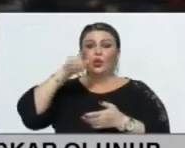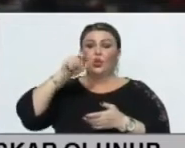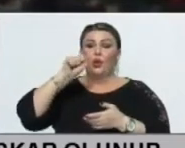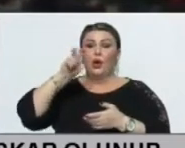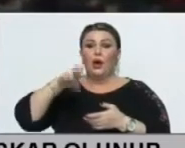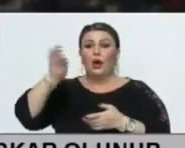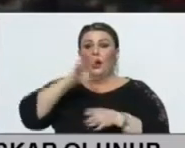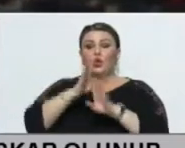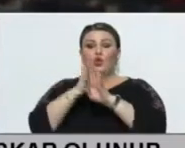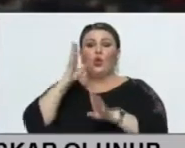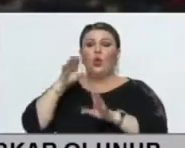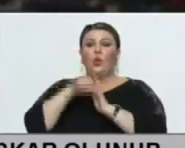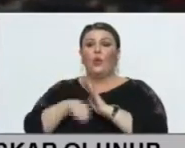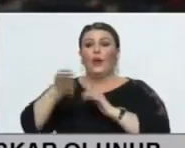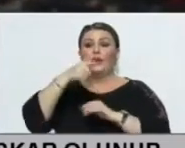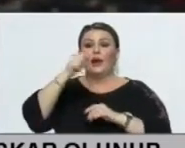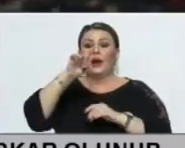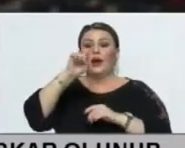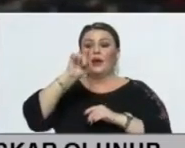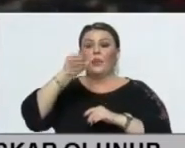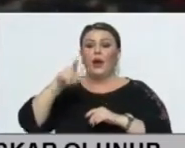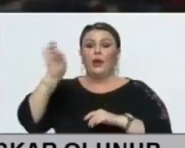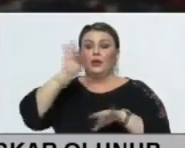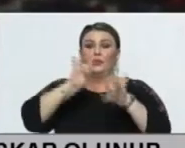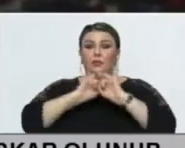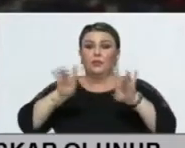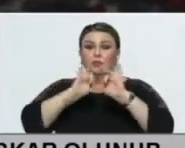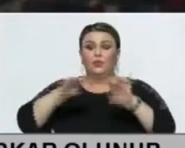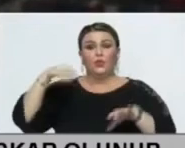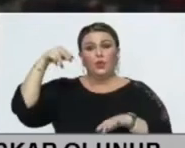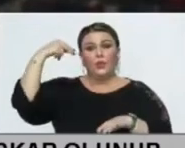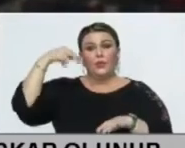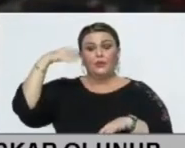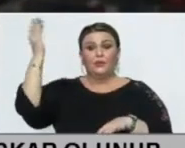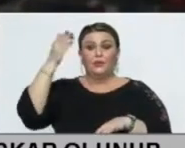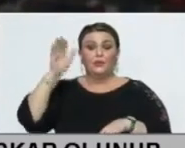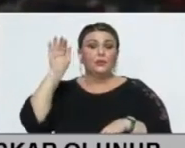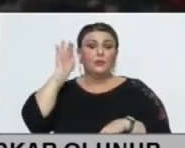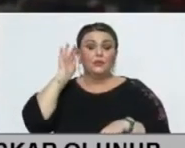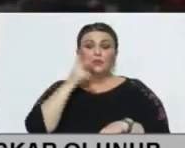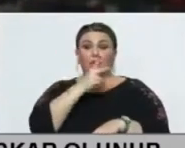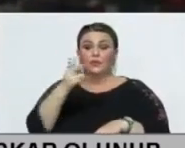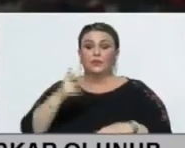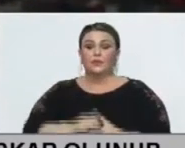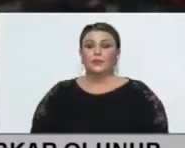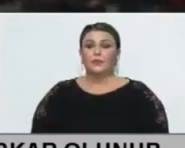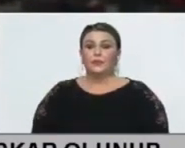Erdoğan növbəti dəfə Qarabağdan danışdı. Türkiye Prezidentinin çıxışını eşitdik.